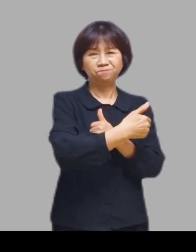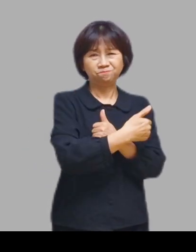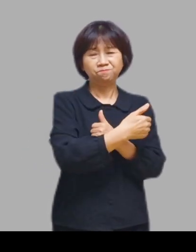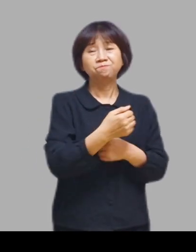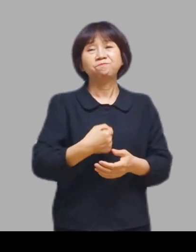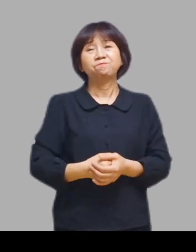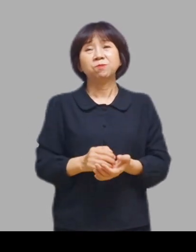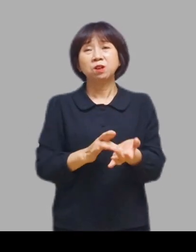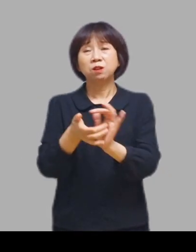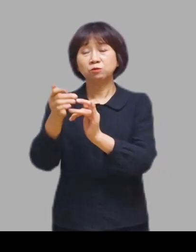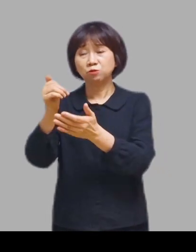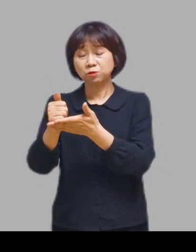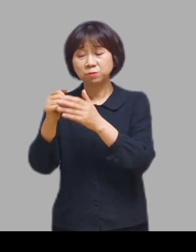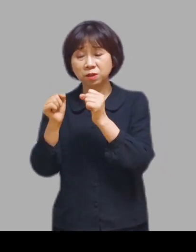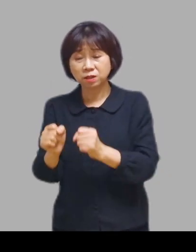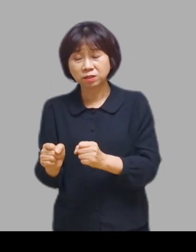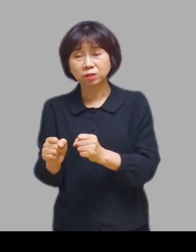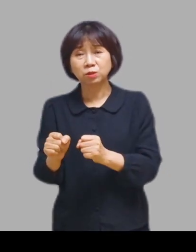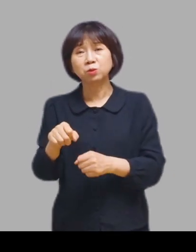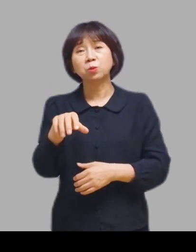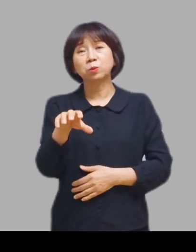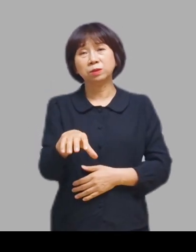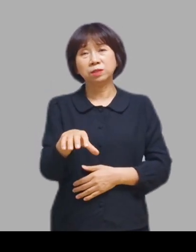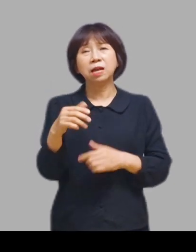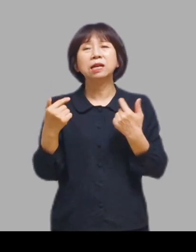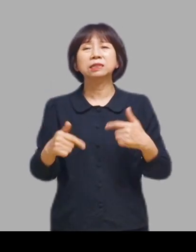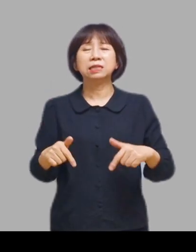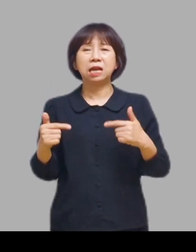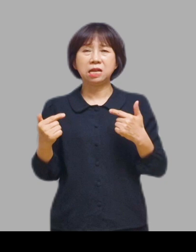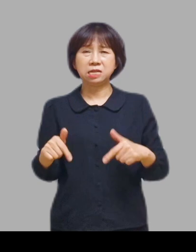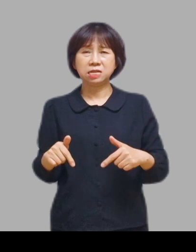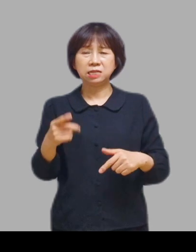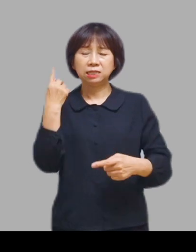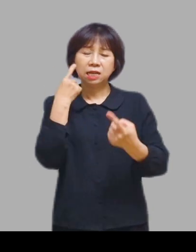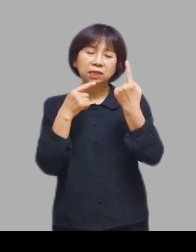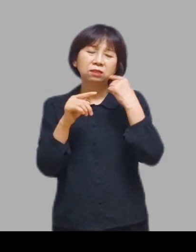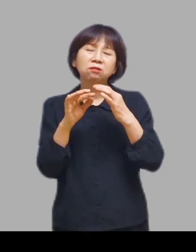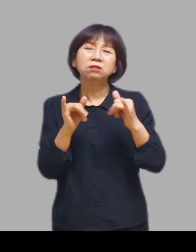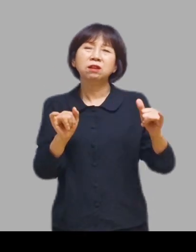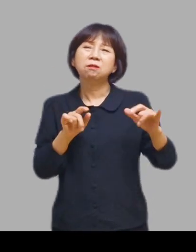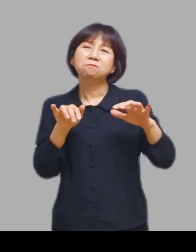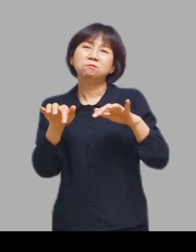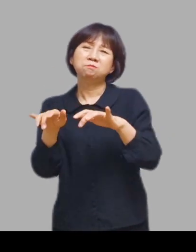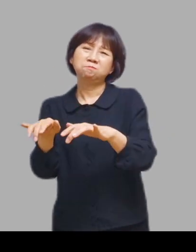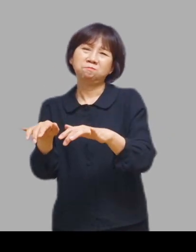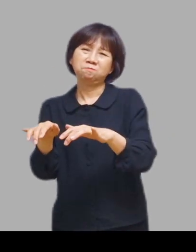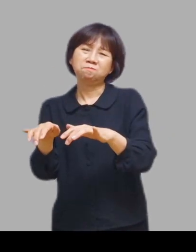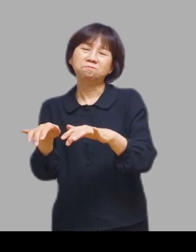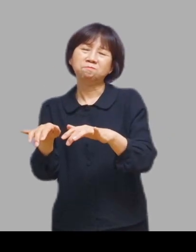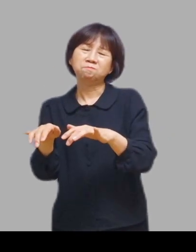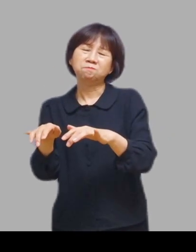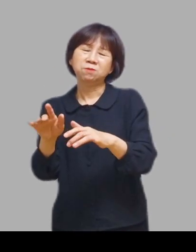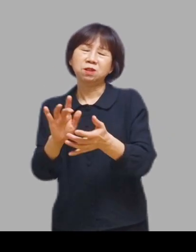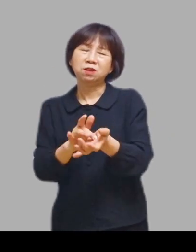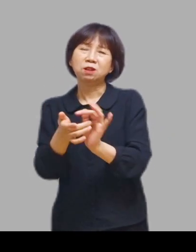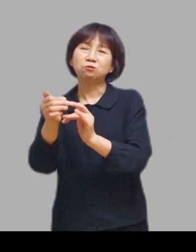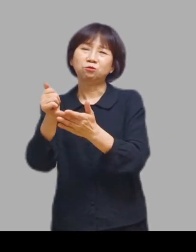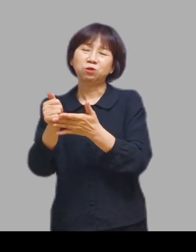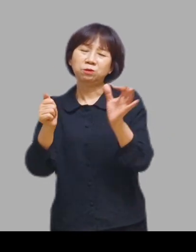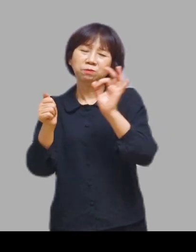계신 곳에는요, 늘 한 가지 공통된 장면이 있습니다. 상처 입은 사람들이 예수님